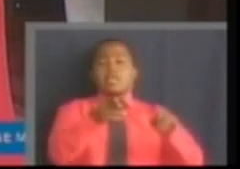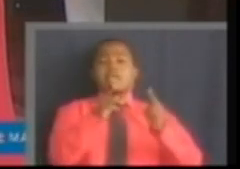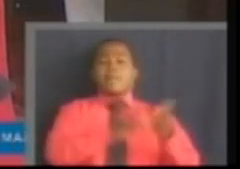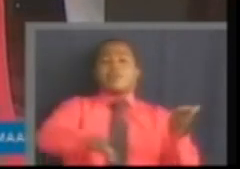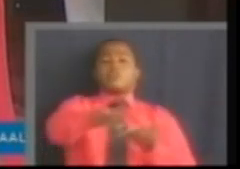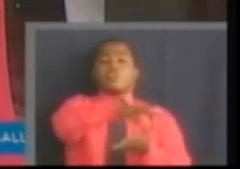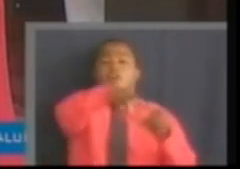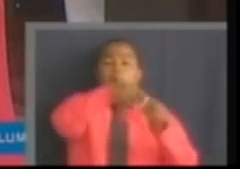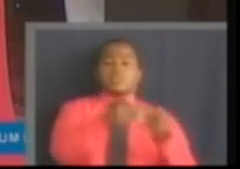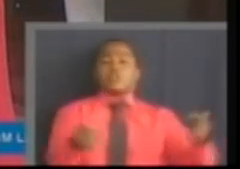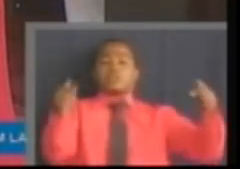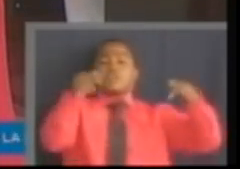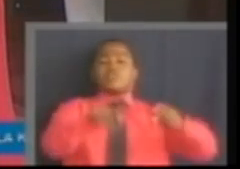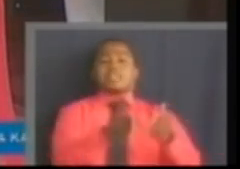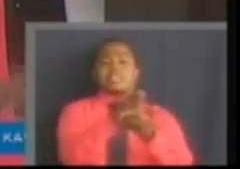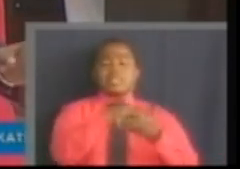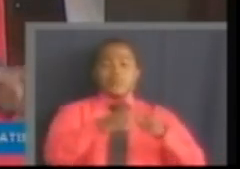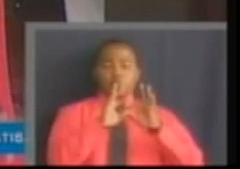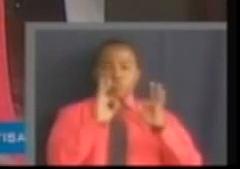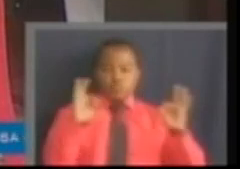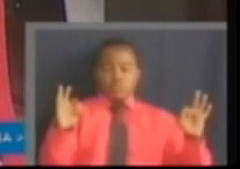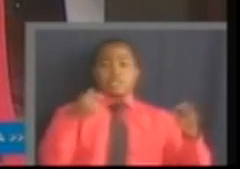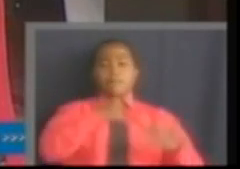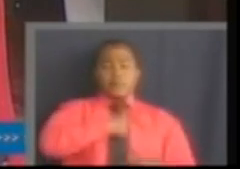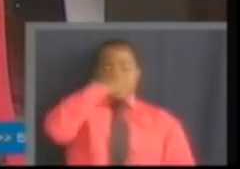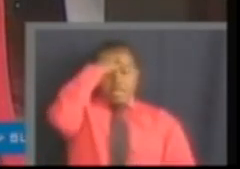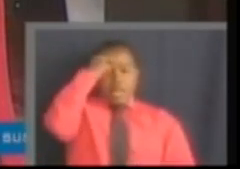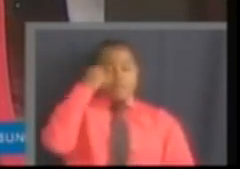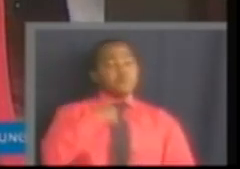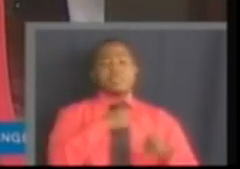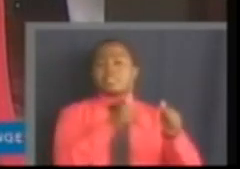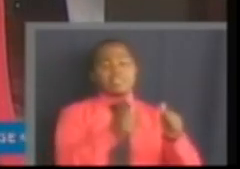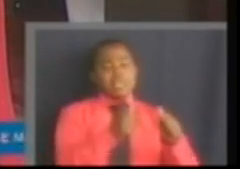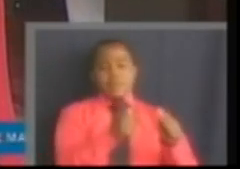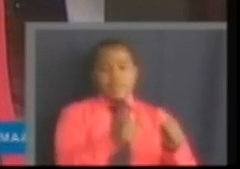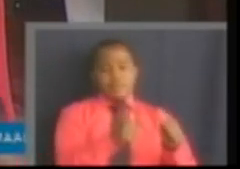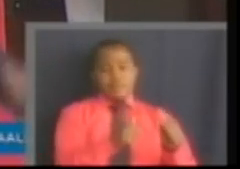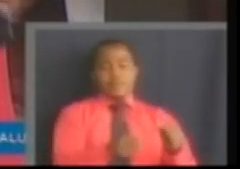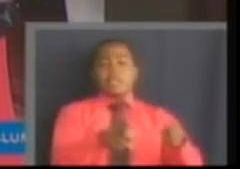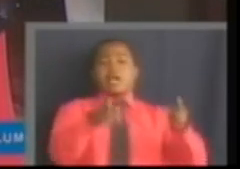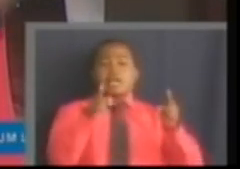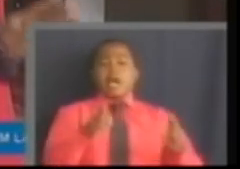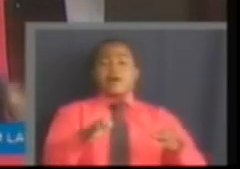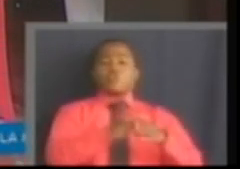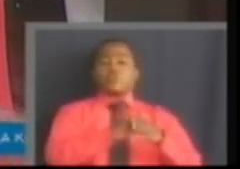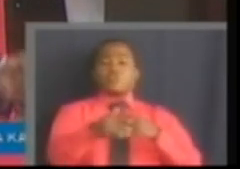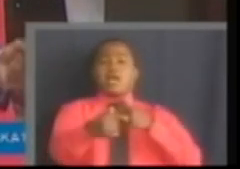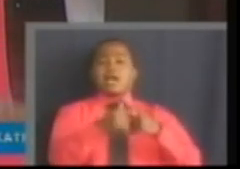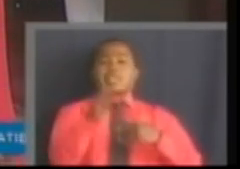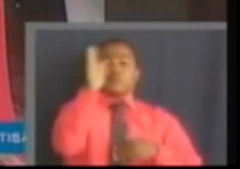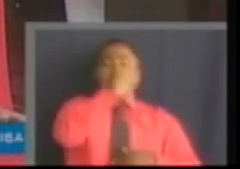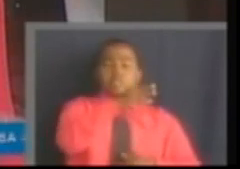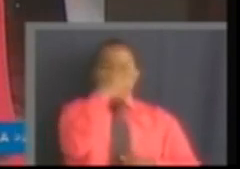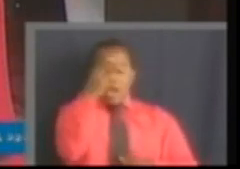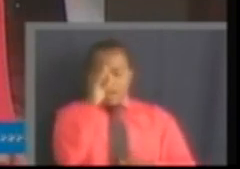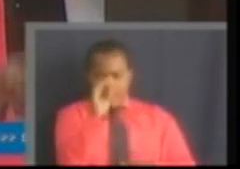mahala pazuri sana. Na mimi nina imani kwamba mimi sitegemei kama tulitumia karibu siku 40, alafu katika amendment